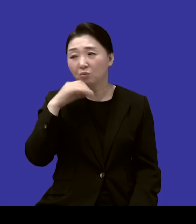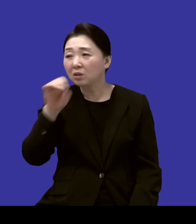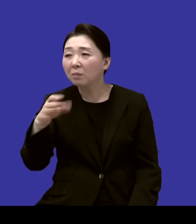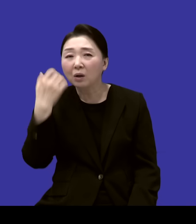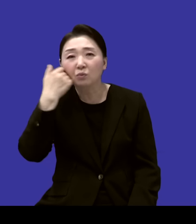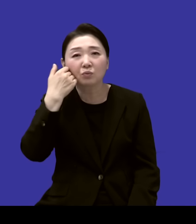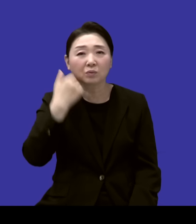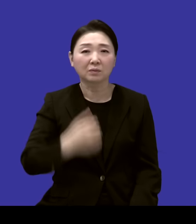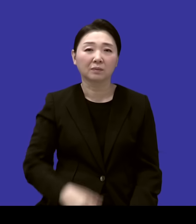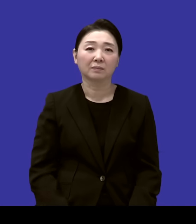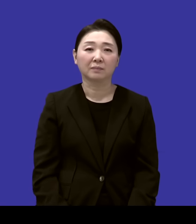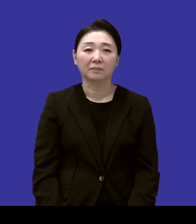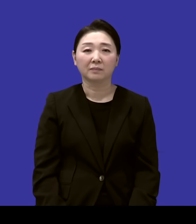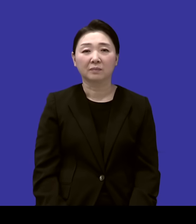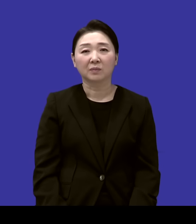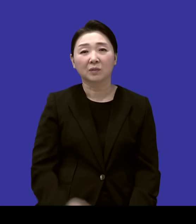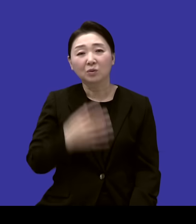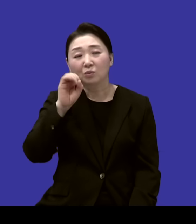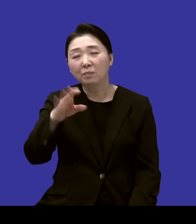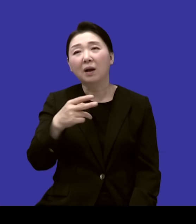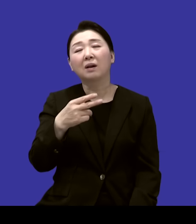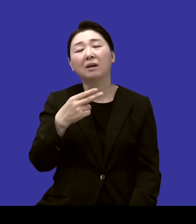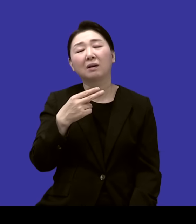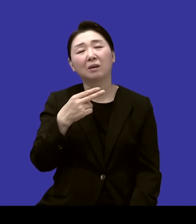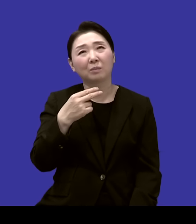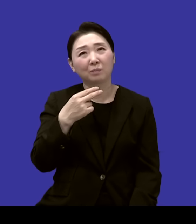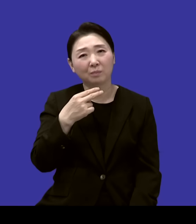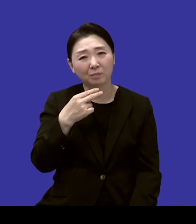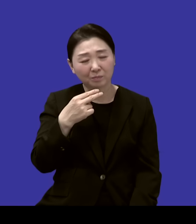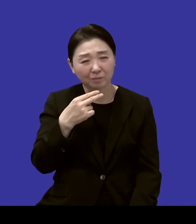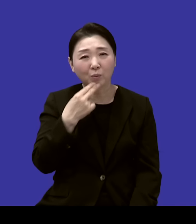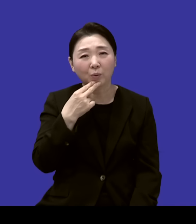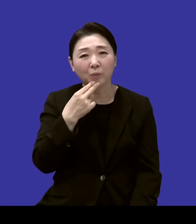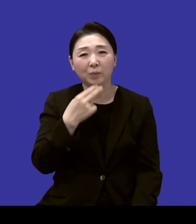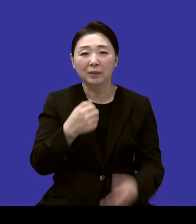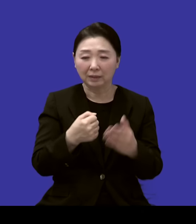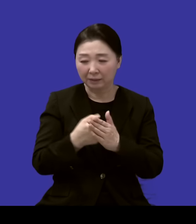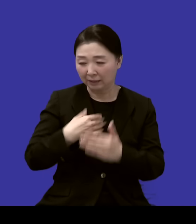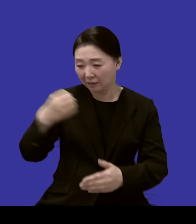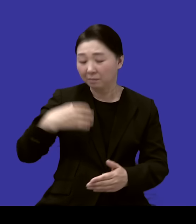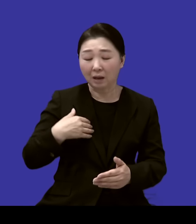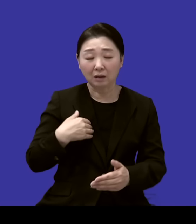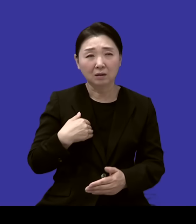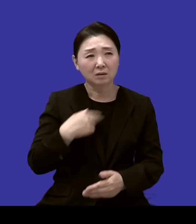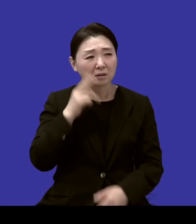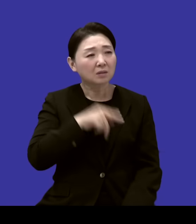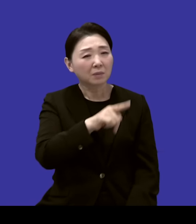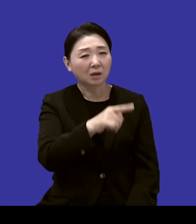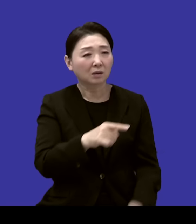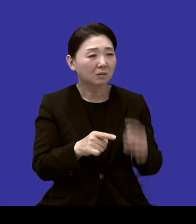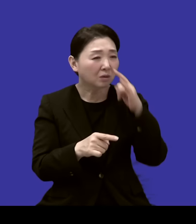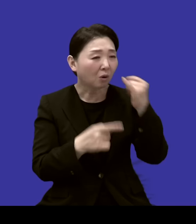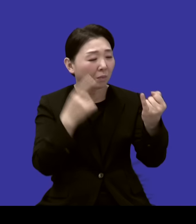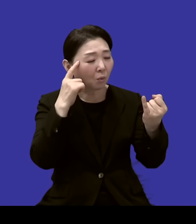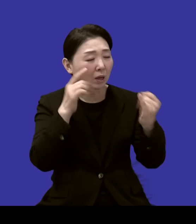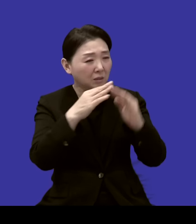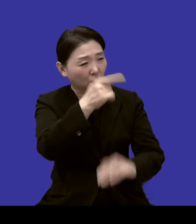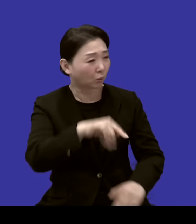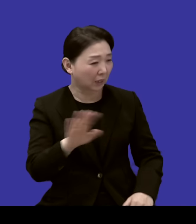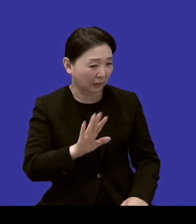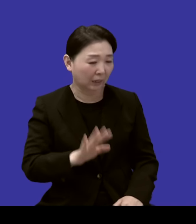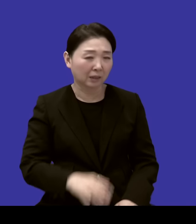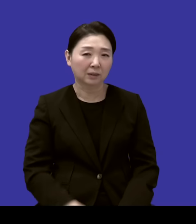되냐 하면서 도저히 말할 데가 없으니까 저한테 말씀하신 것 같아요. 그래서 너무한 거 아니냐고, 너네 엄마 왜 이러냐고, 집에도 안 들어오고. 그래서